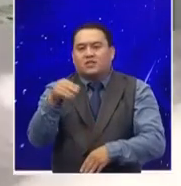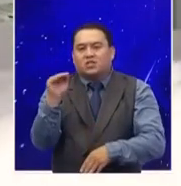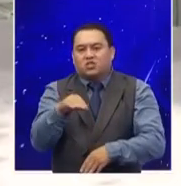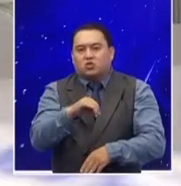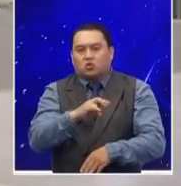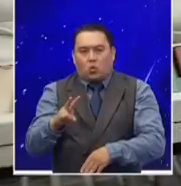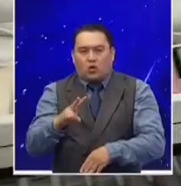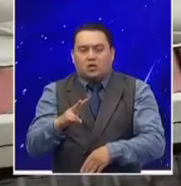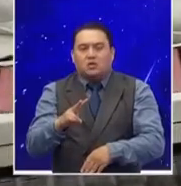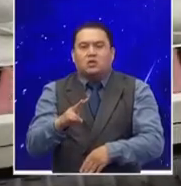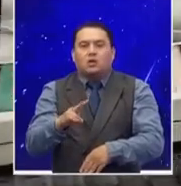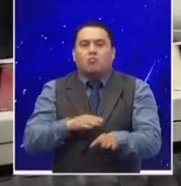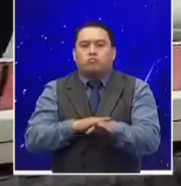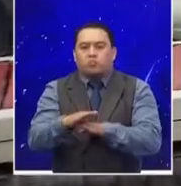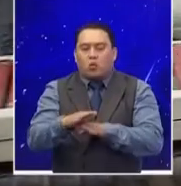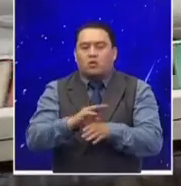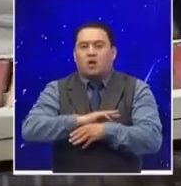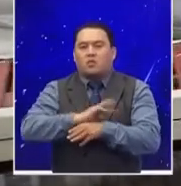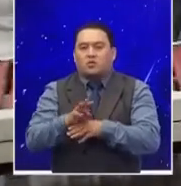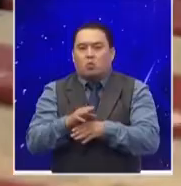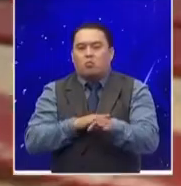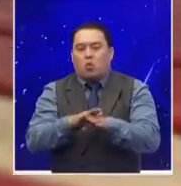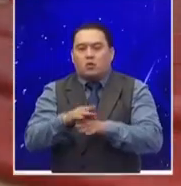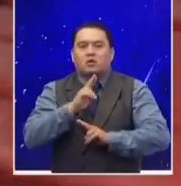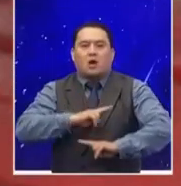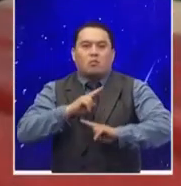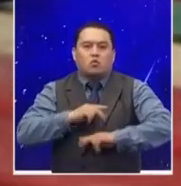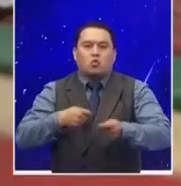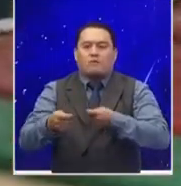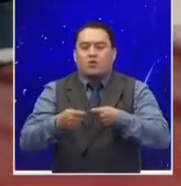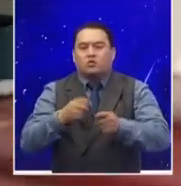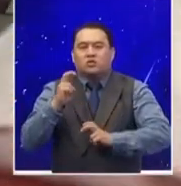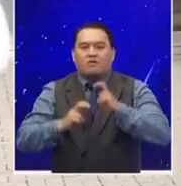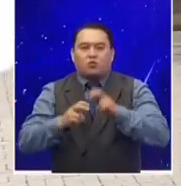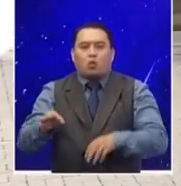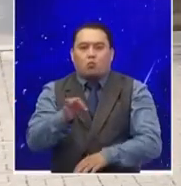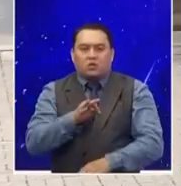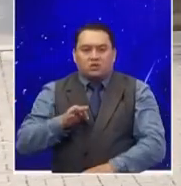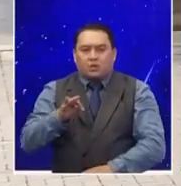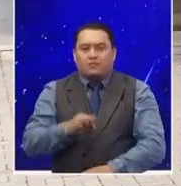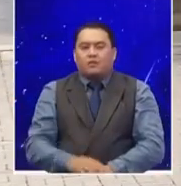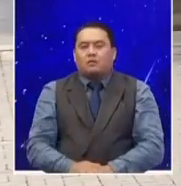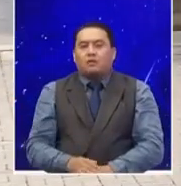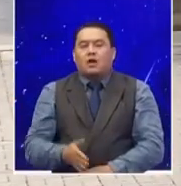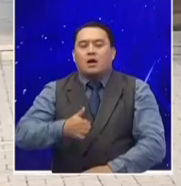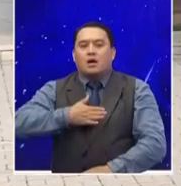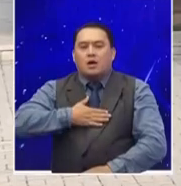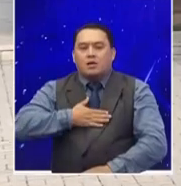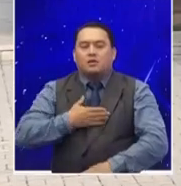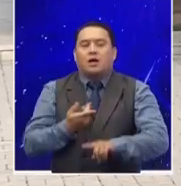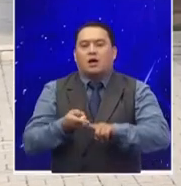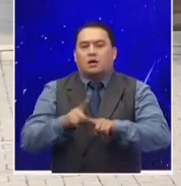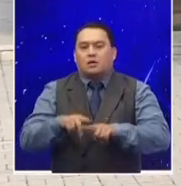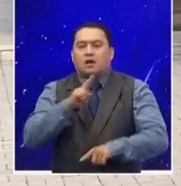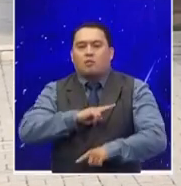сырья. Для загрузки завода на полную мощность ведется полномасштабная работа руководства завода и области. Это результат вот нашей совместной